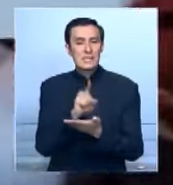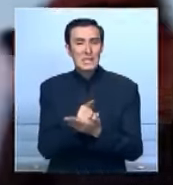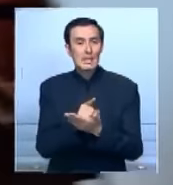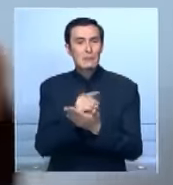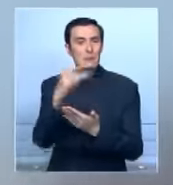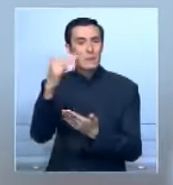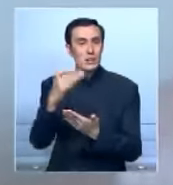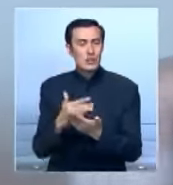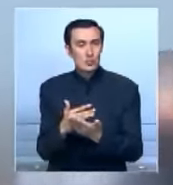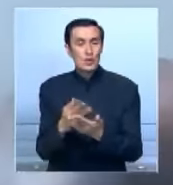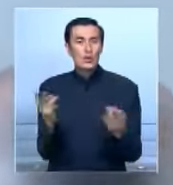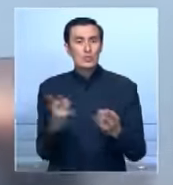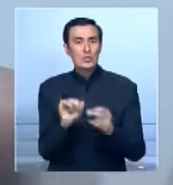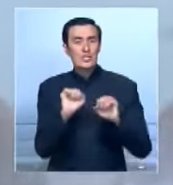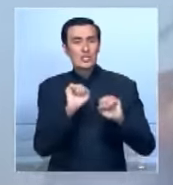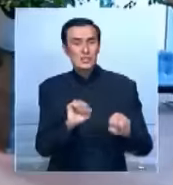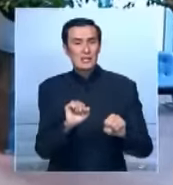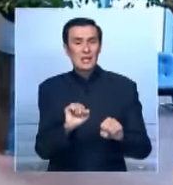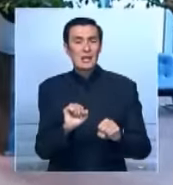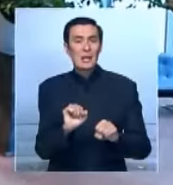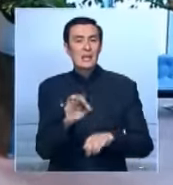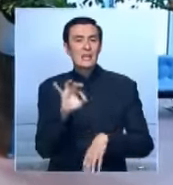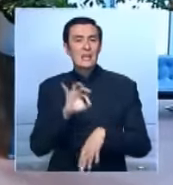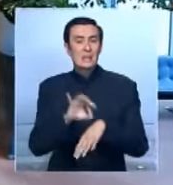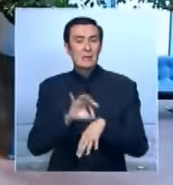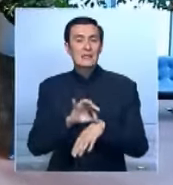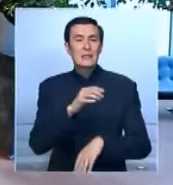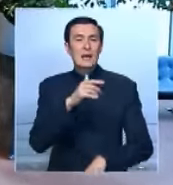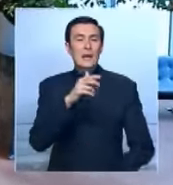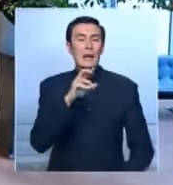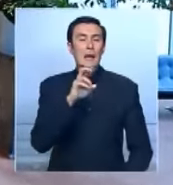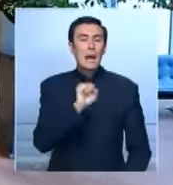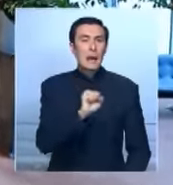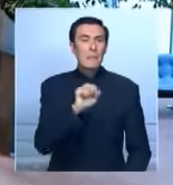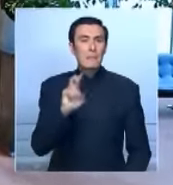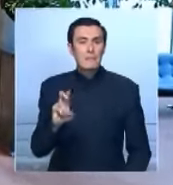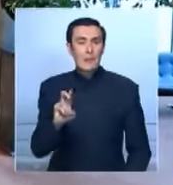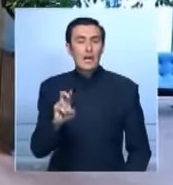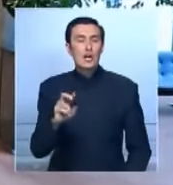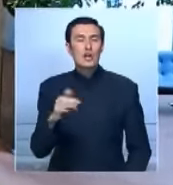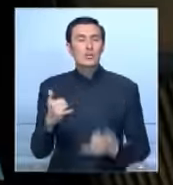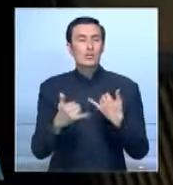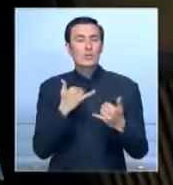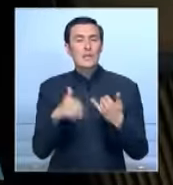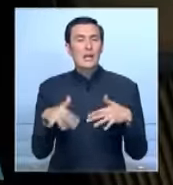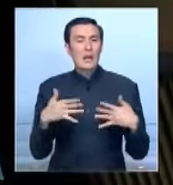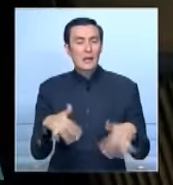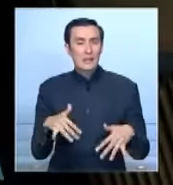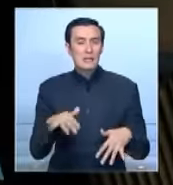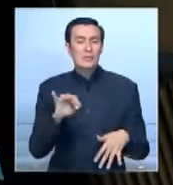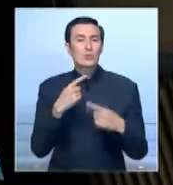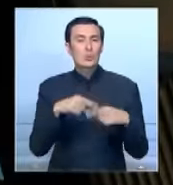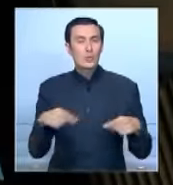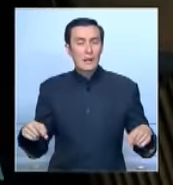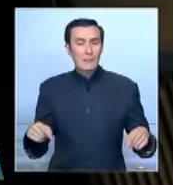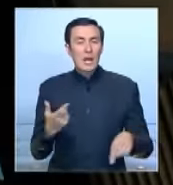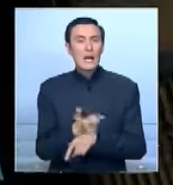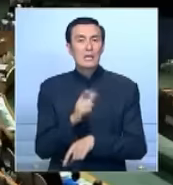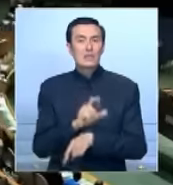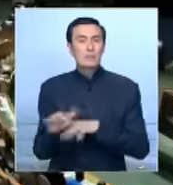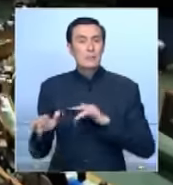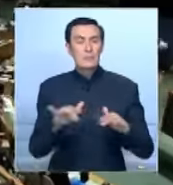обязательному перечню следует защититься от гепатитов А и Б, желтой лихорадки, брюшного тифа и бешенства. Особые